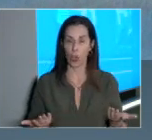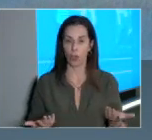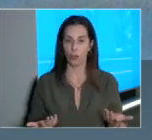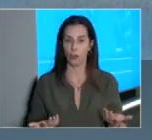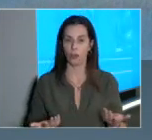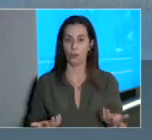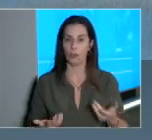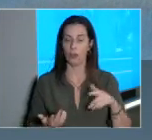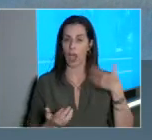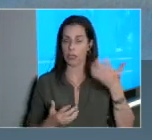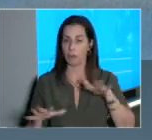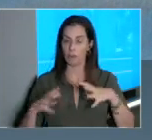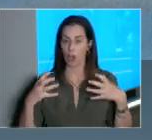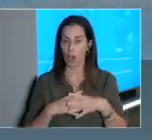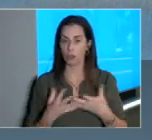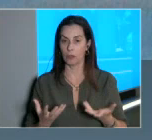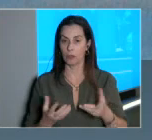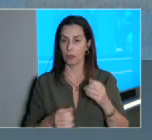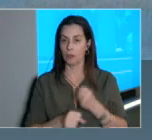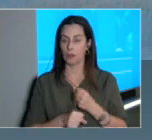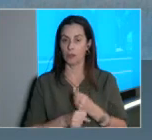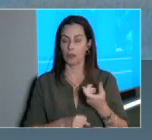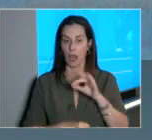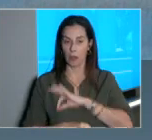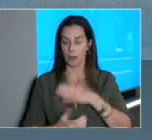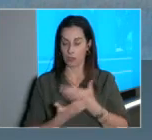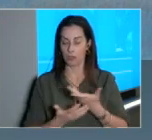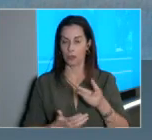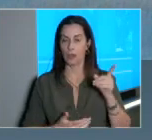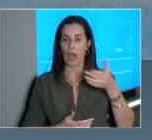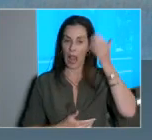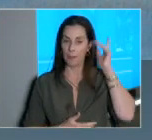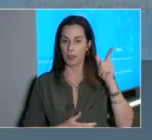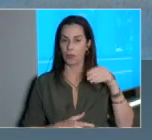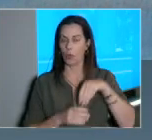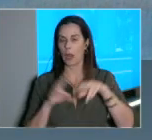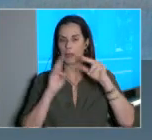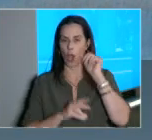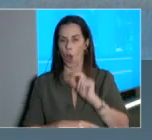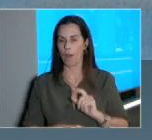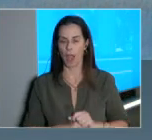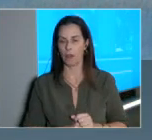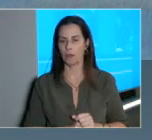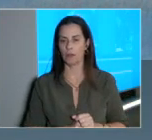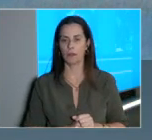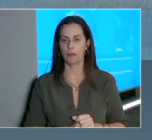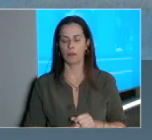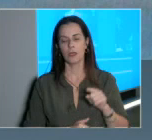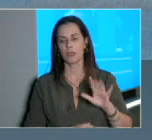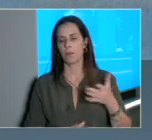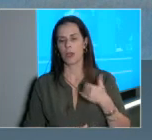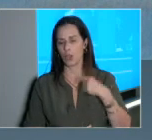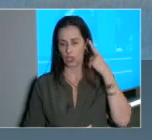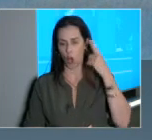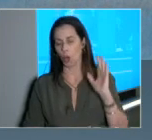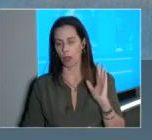ממשלת אחדות בלי החרדים, כמו שמציע ליברמן. הוא חלק מכחול לבן. זה מה שלי